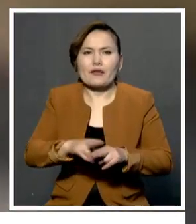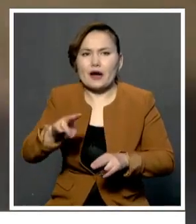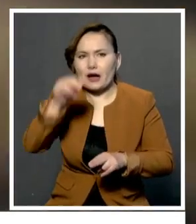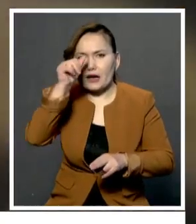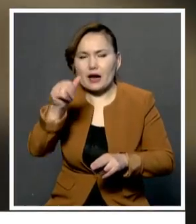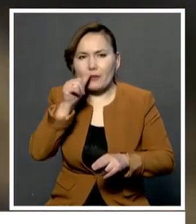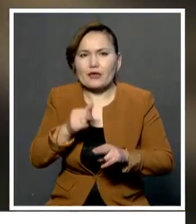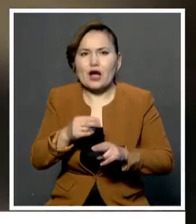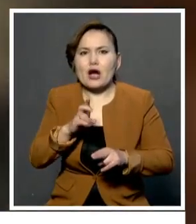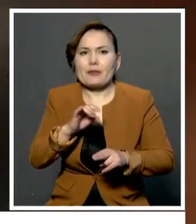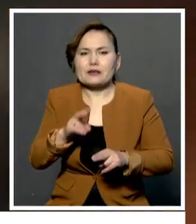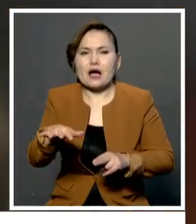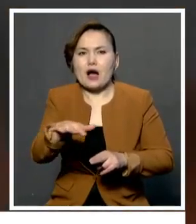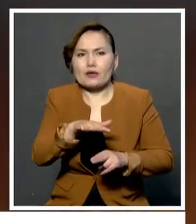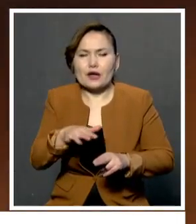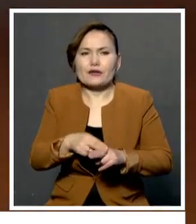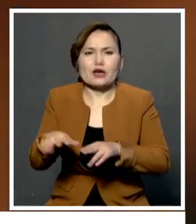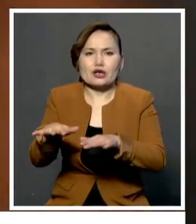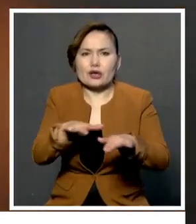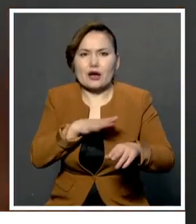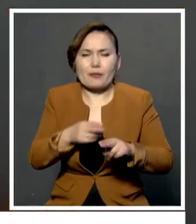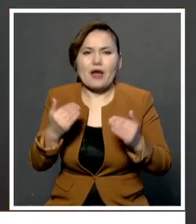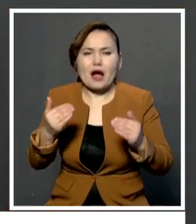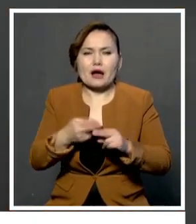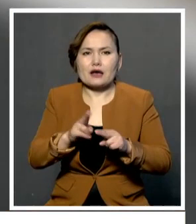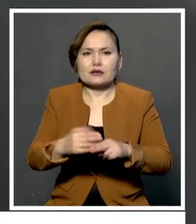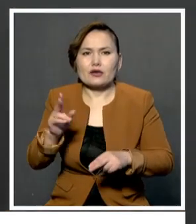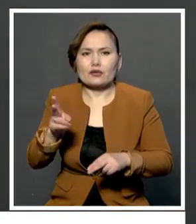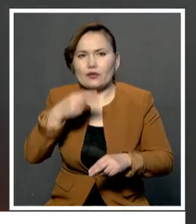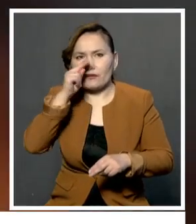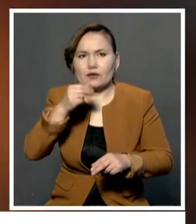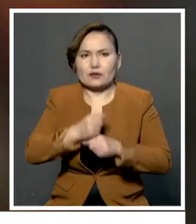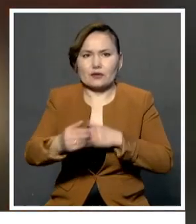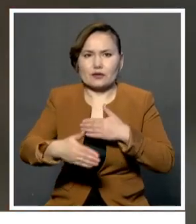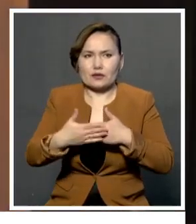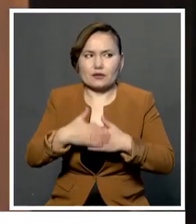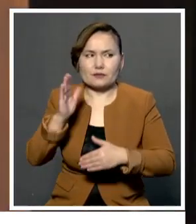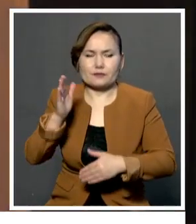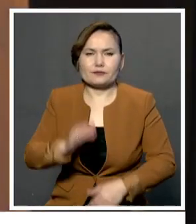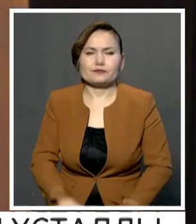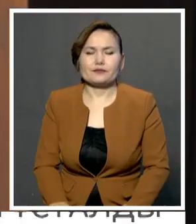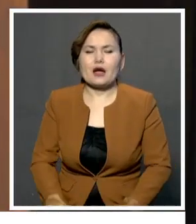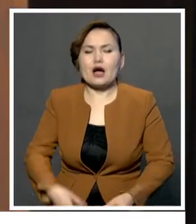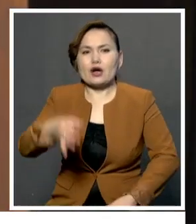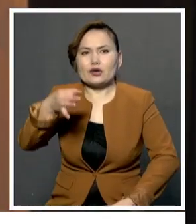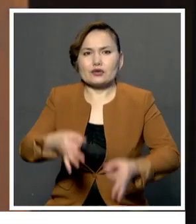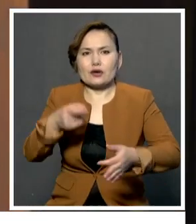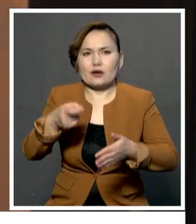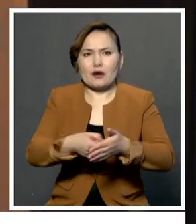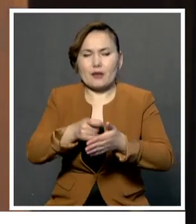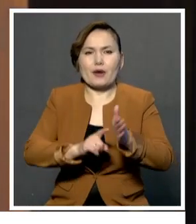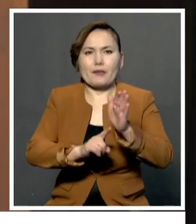түлікті Байзақ ауданындағы жайылымда бағып келген. Қазір малша қатысты тергеу жүріп жатыр. Сотқа дейінгі тергеу амалдары